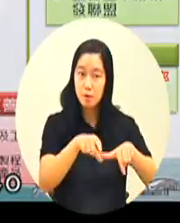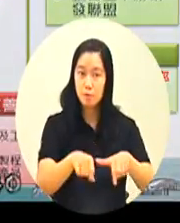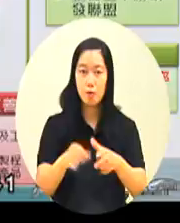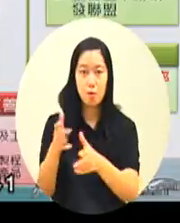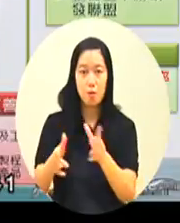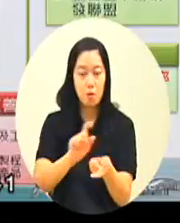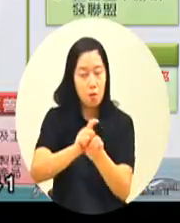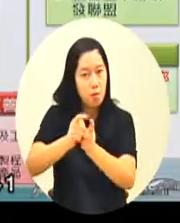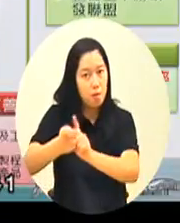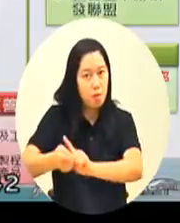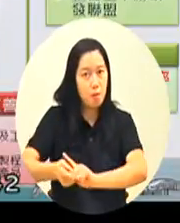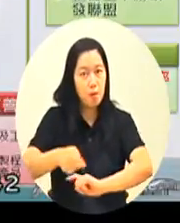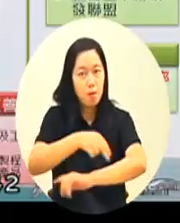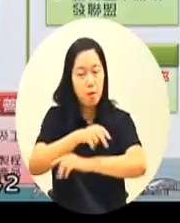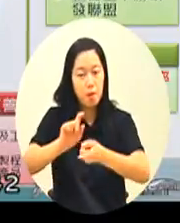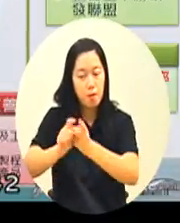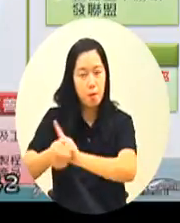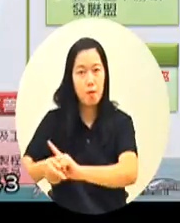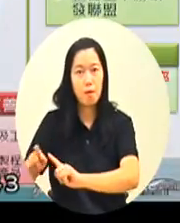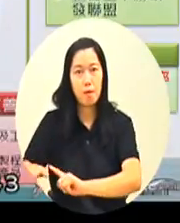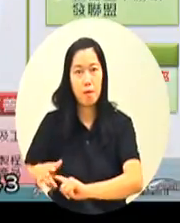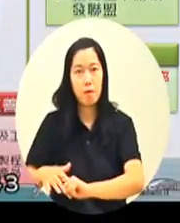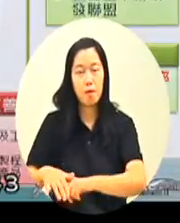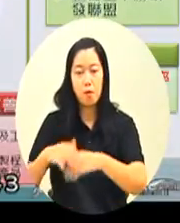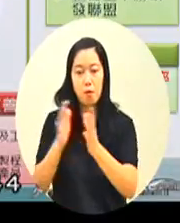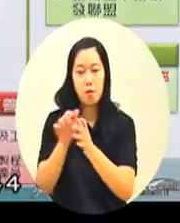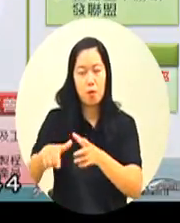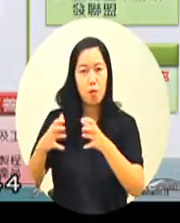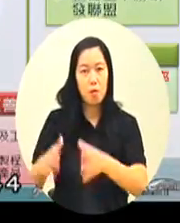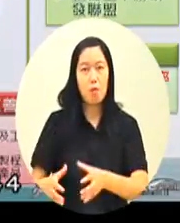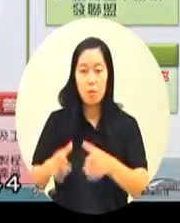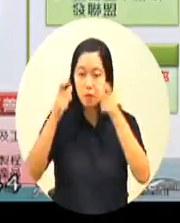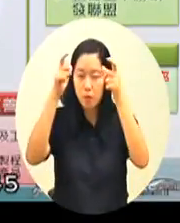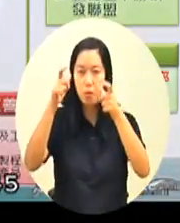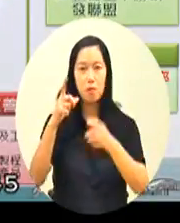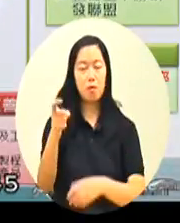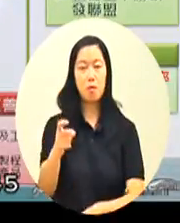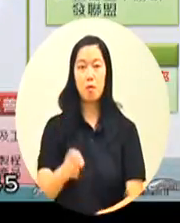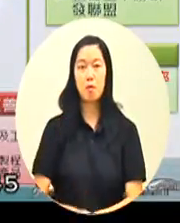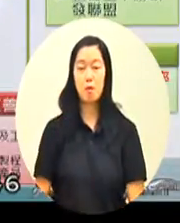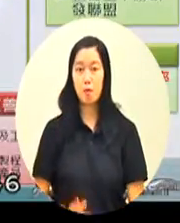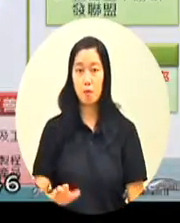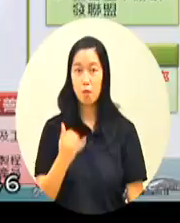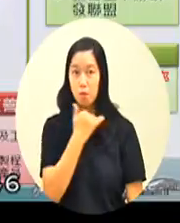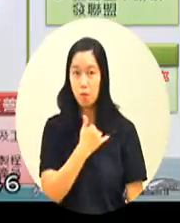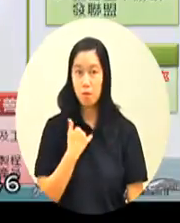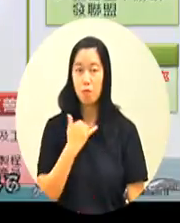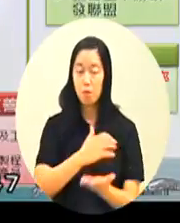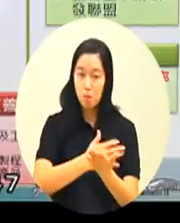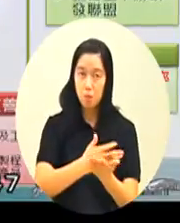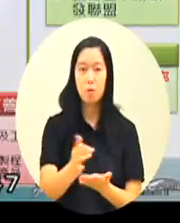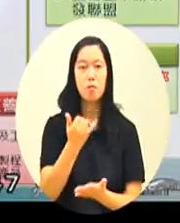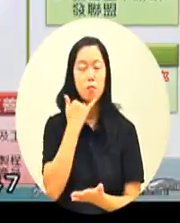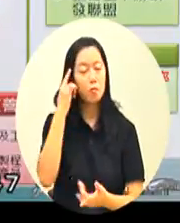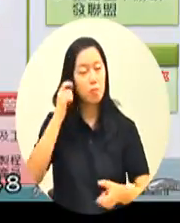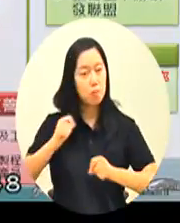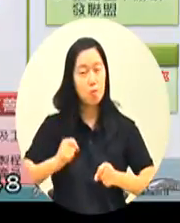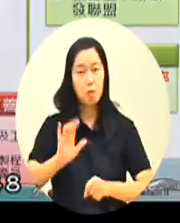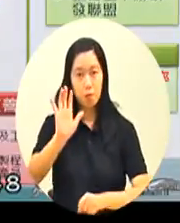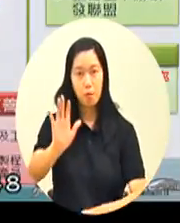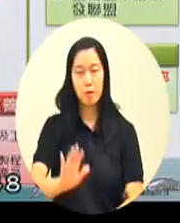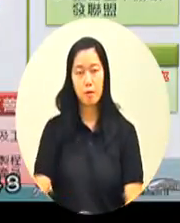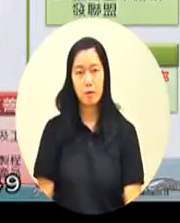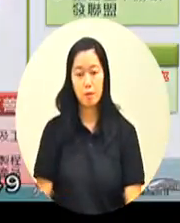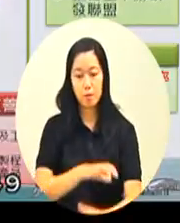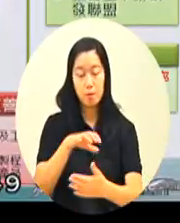展速度比较快的一些科技产业都没有办法落点在高雄，但现在我们可能有一些解决的可能性跟方案。那其